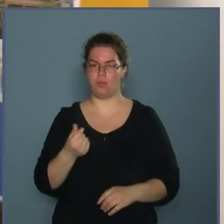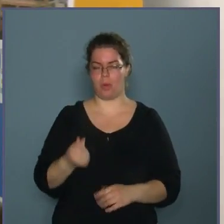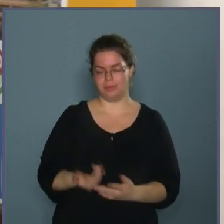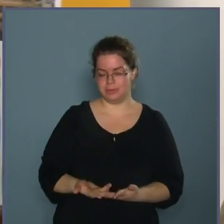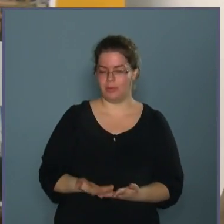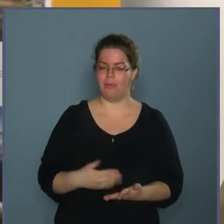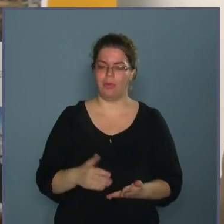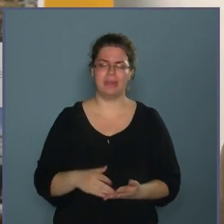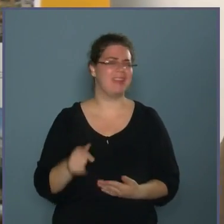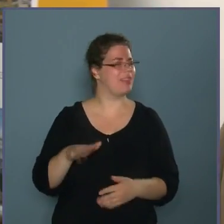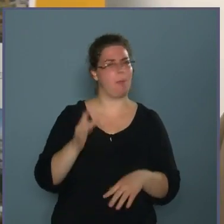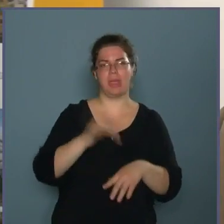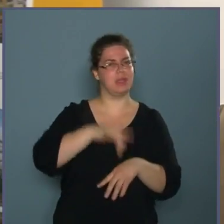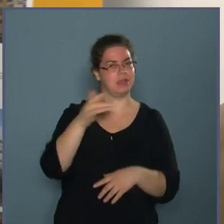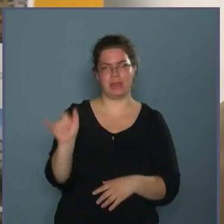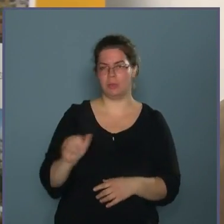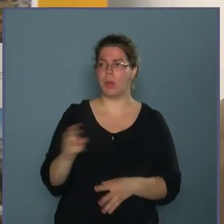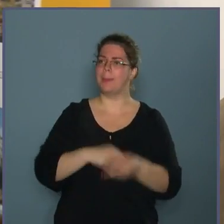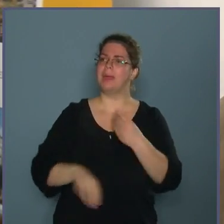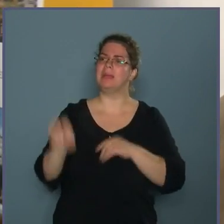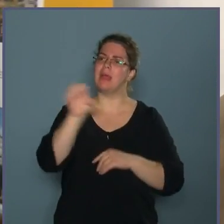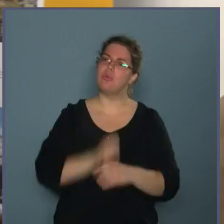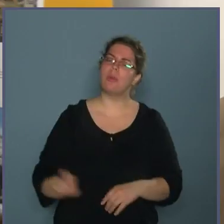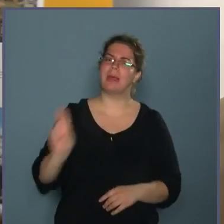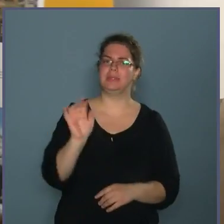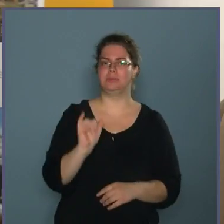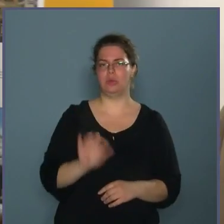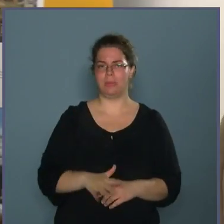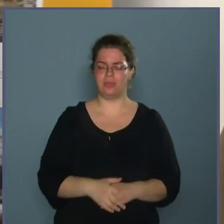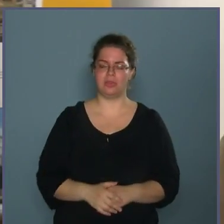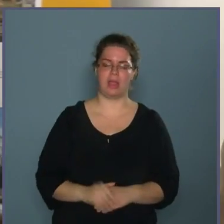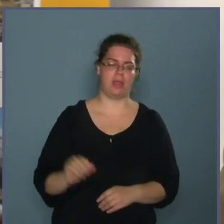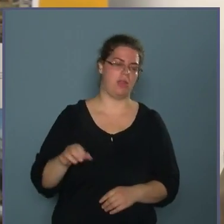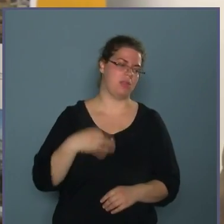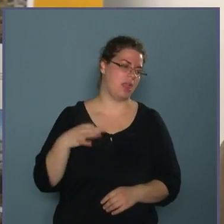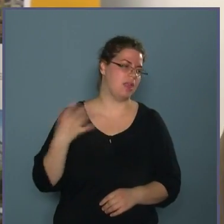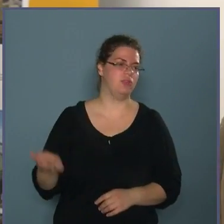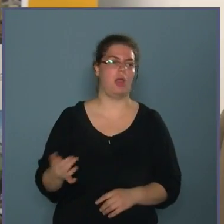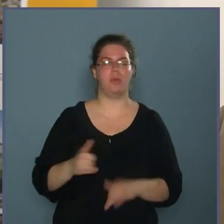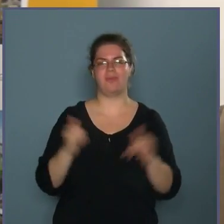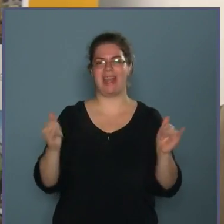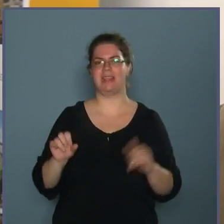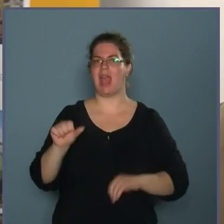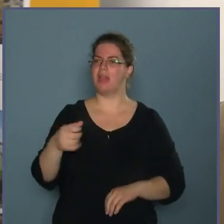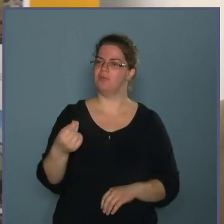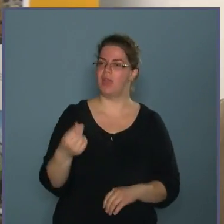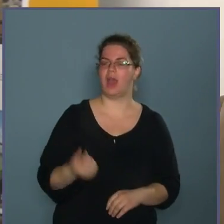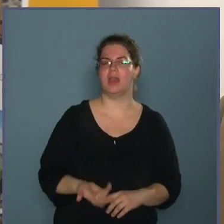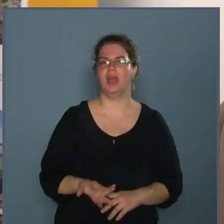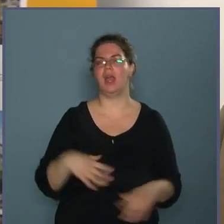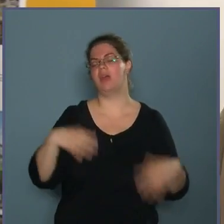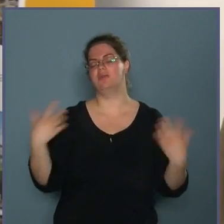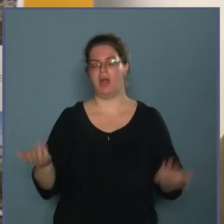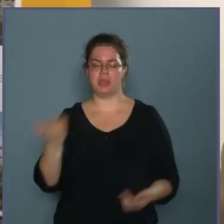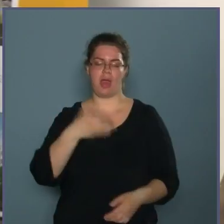nem érintették Budapestet. Mert az Európai Unió Budapestnek az egészségügyi fejlesztését egyetlen egy fillérrel, vagy